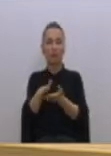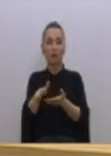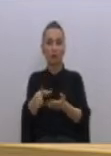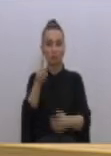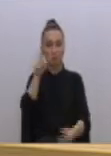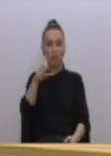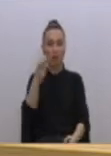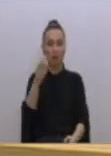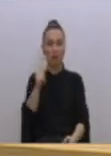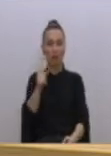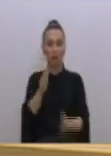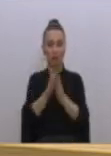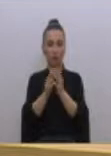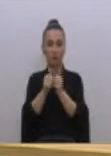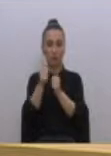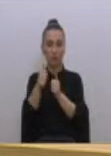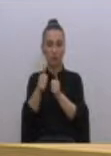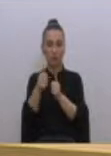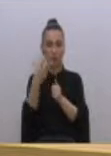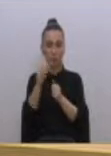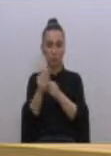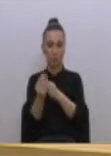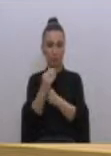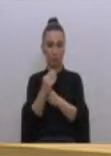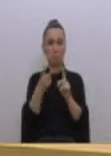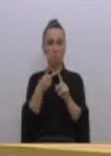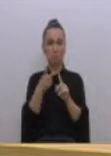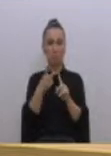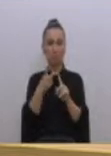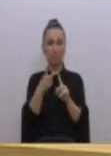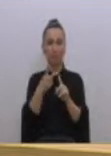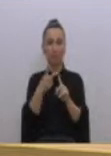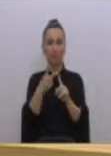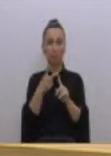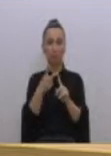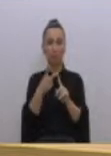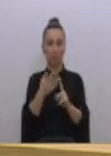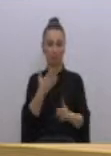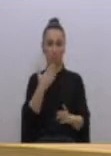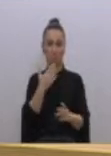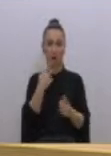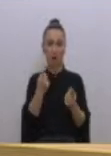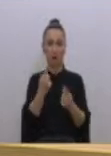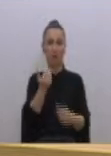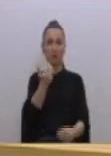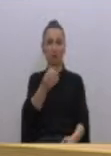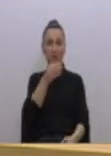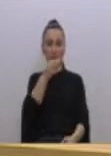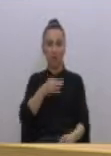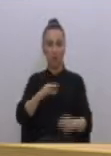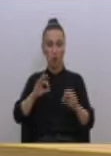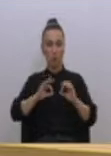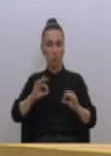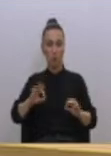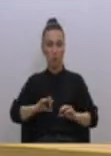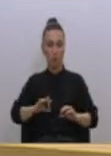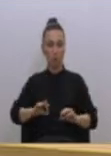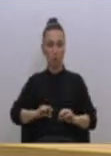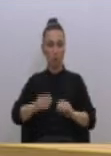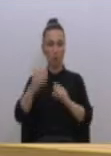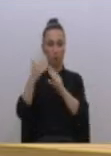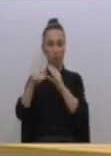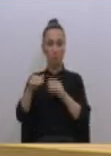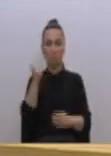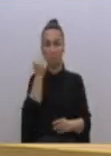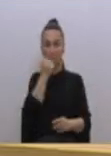შალო დამემატოთ წინასწარ ვთქოთ ეს ერთი კითხვა მაქვს მე მარტივი ესეთი თქვენ თქვით რომ პროკურატურას უგზავნით რა